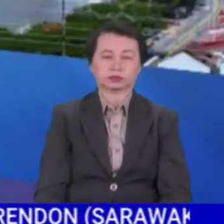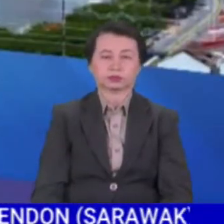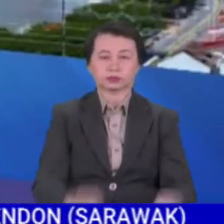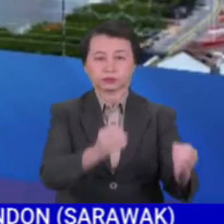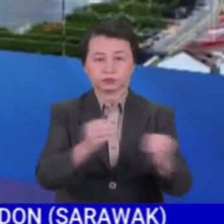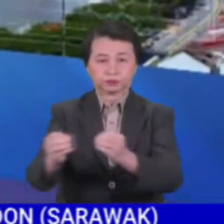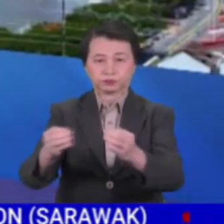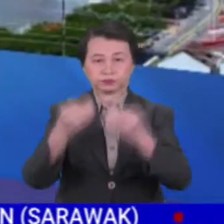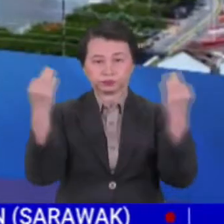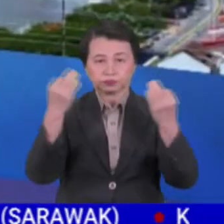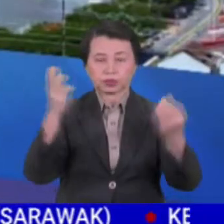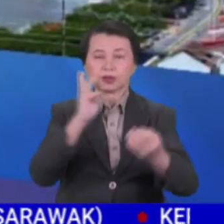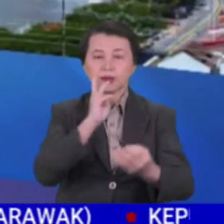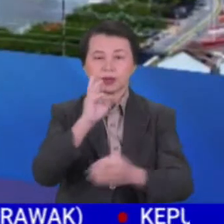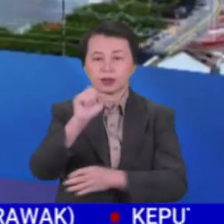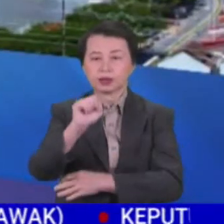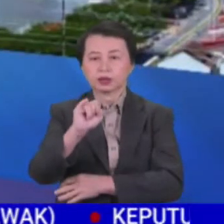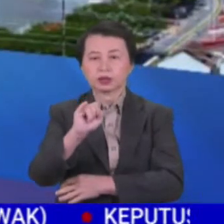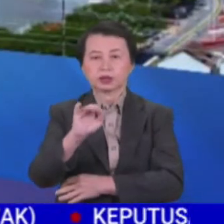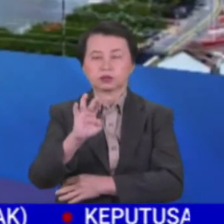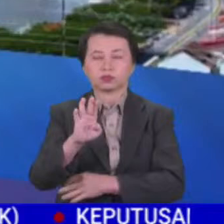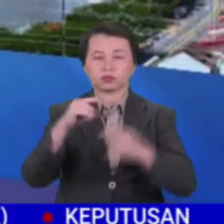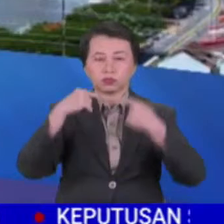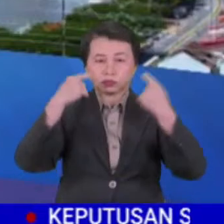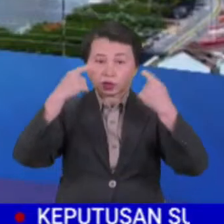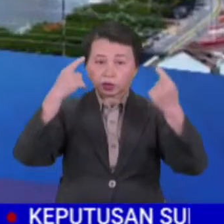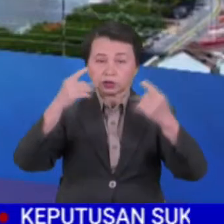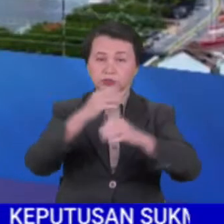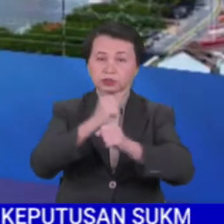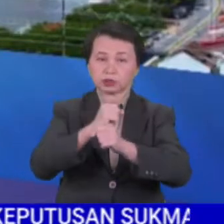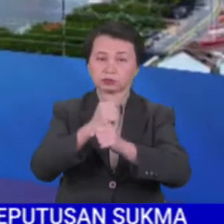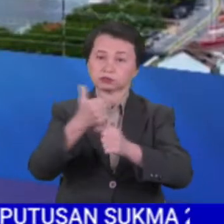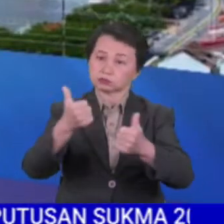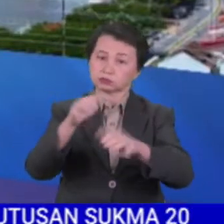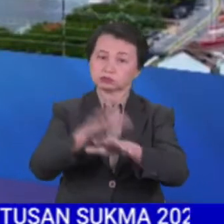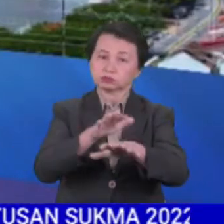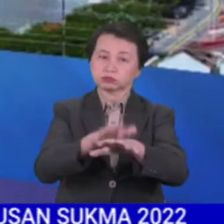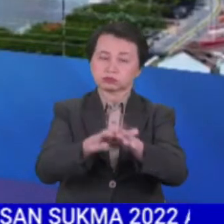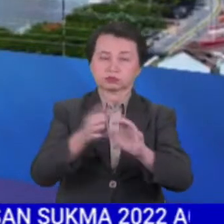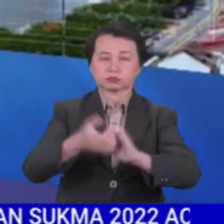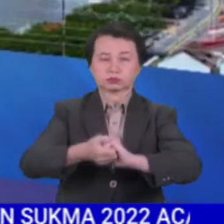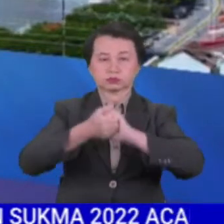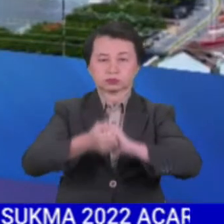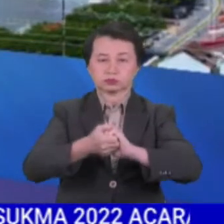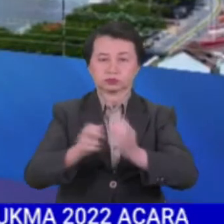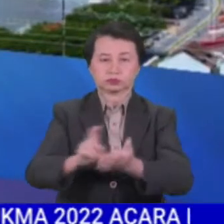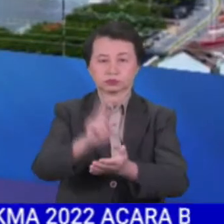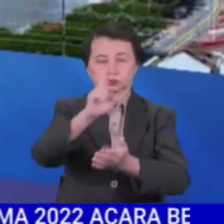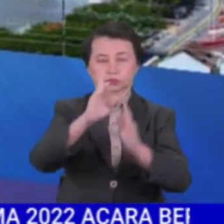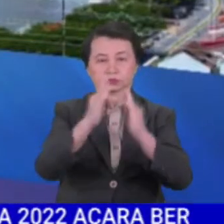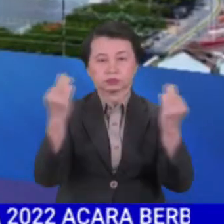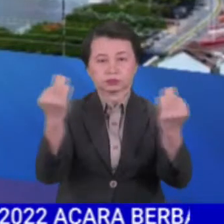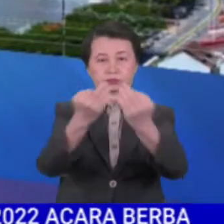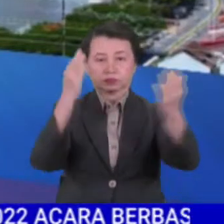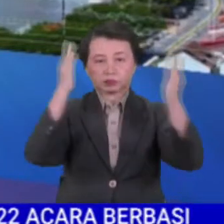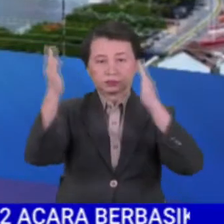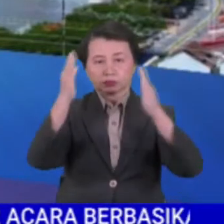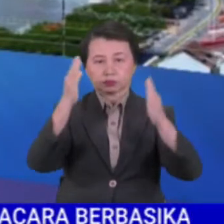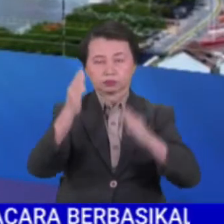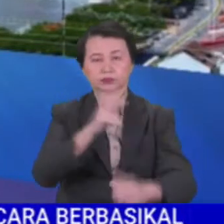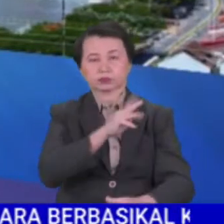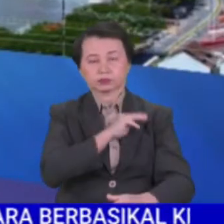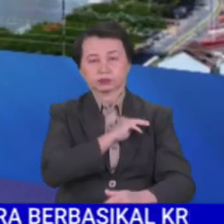Penganjuran Festival Air Sibujaya mendapat sambutan memberangsangkan sekaligus mengeratkan lagi institusi keluarga Malaysia. Menurut